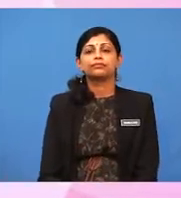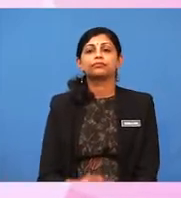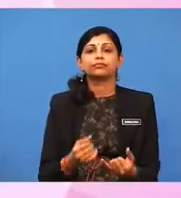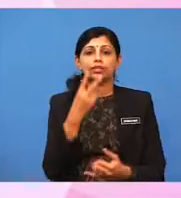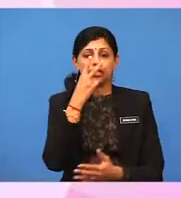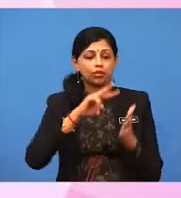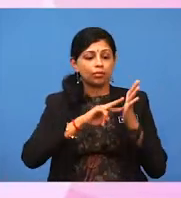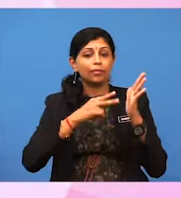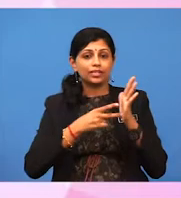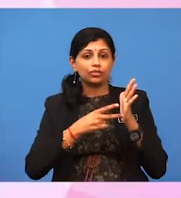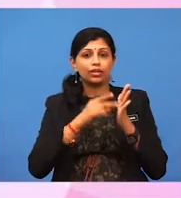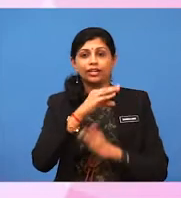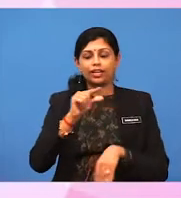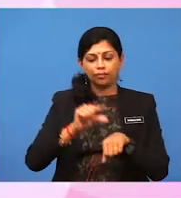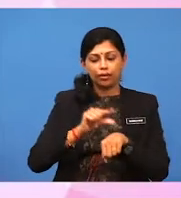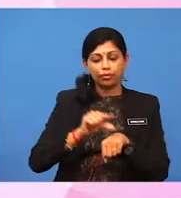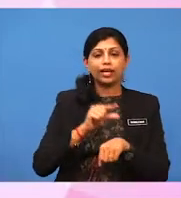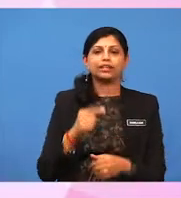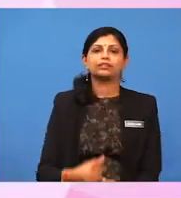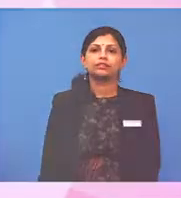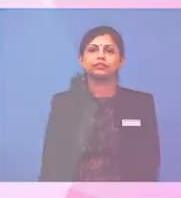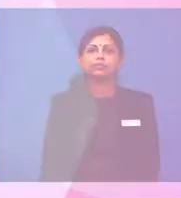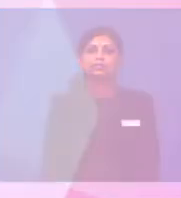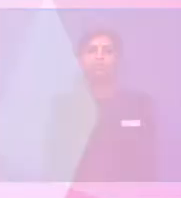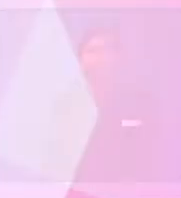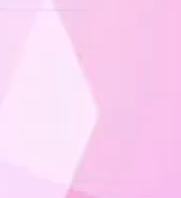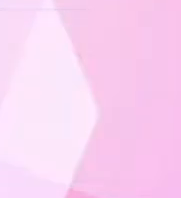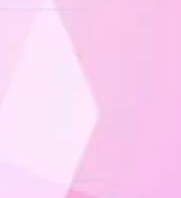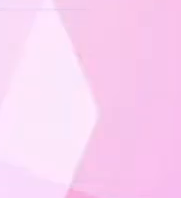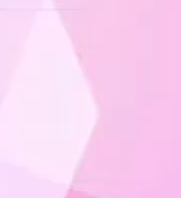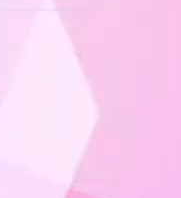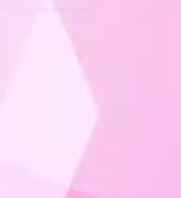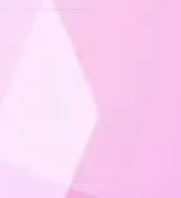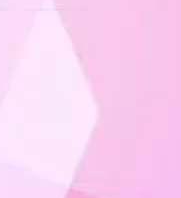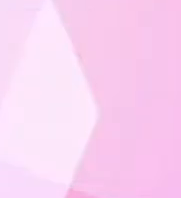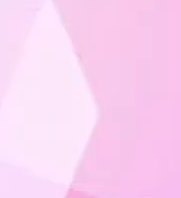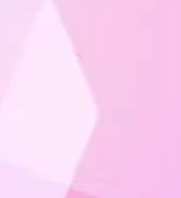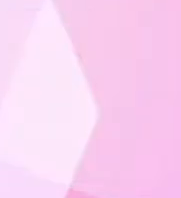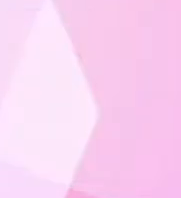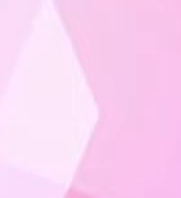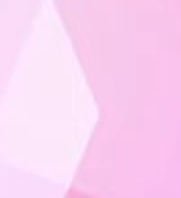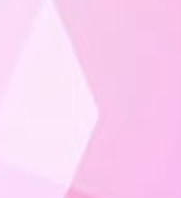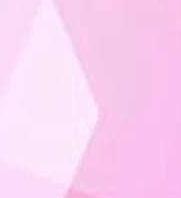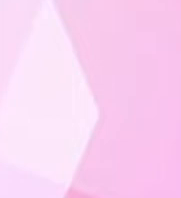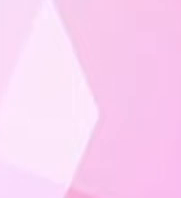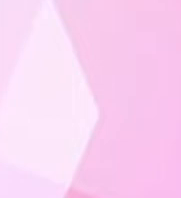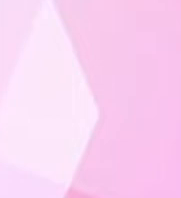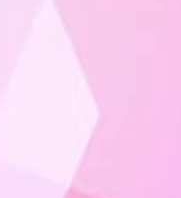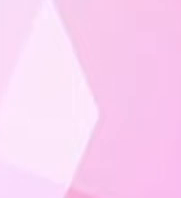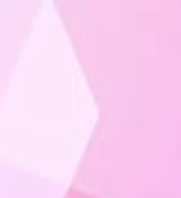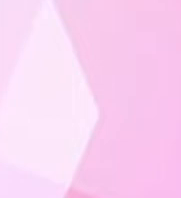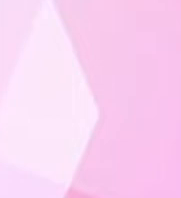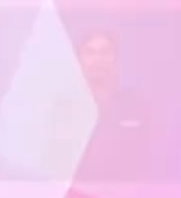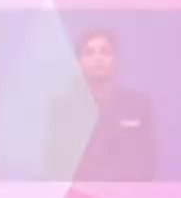maksud dan penggunaan jenis data integer, double, char string dan boolean dalam kod